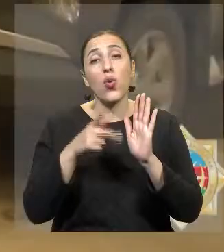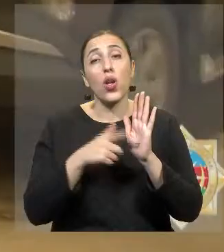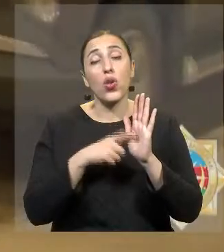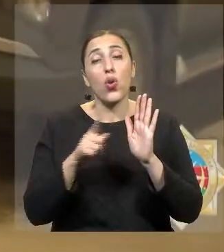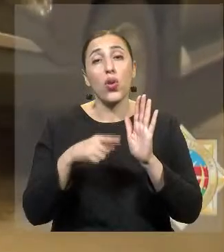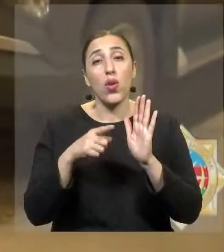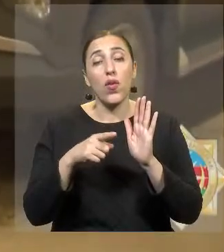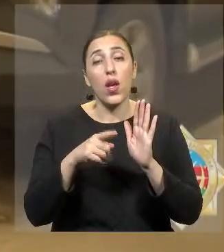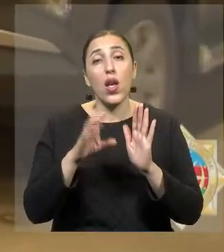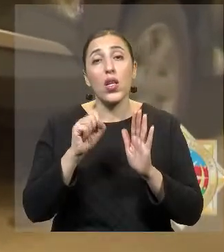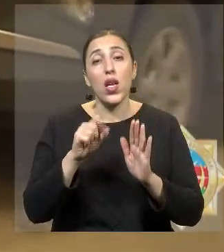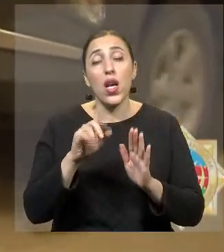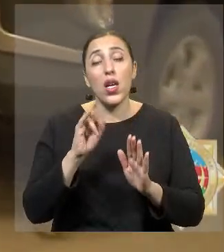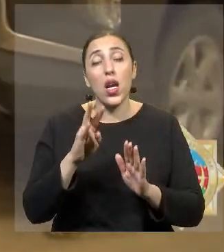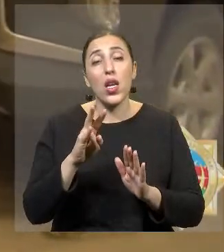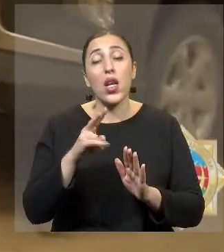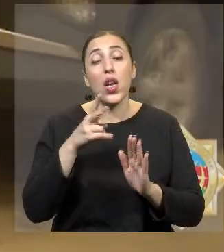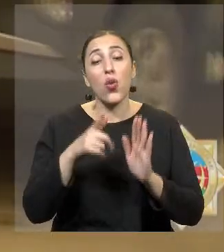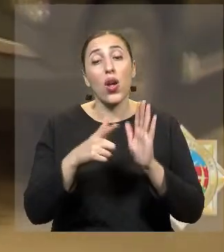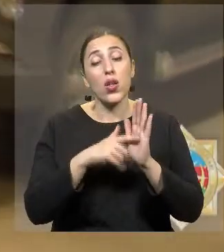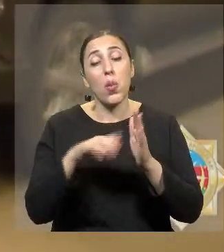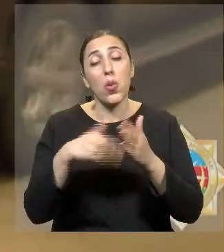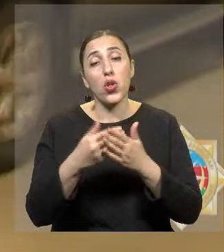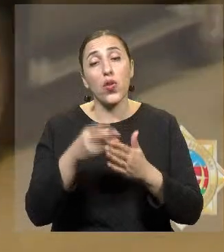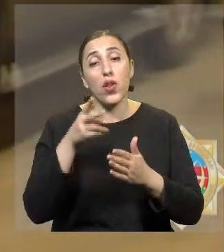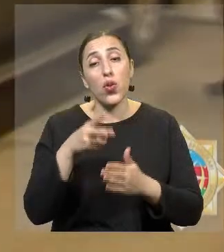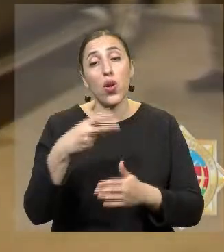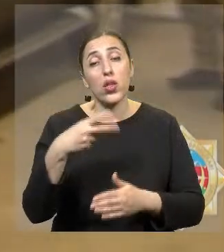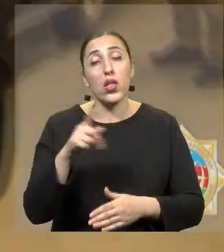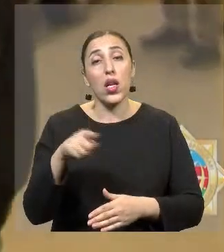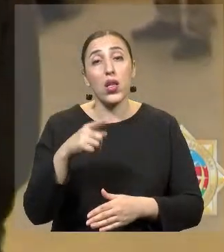Սահակյանը նախագահել է 2007-ից մինչև 2020